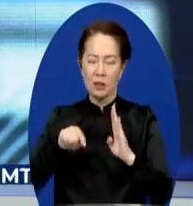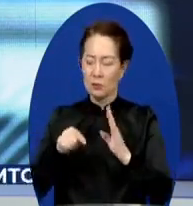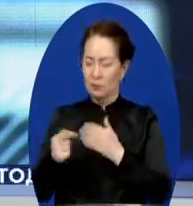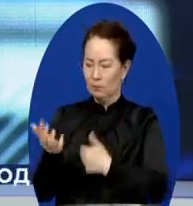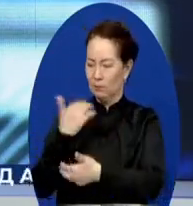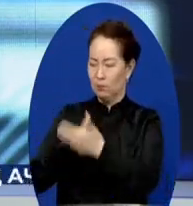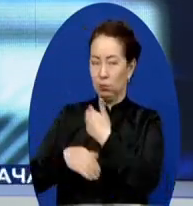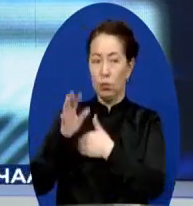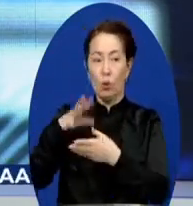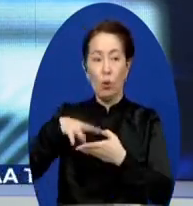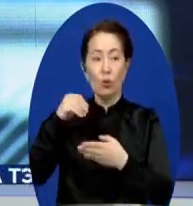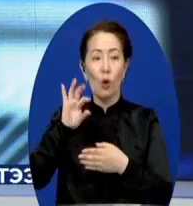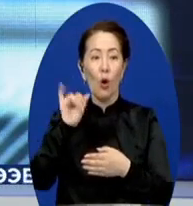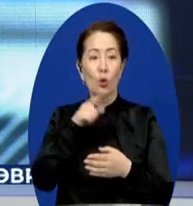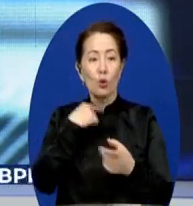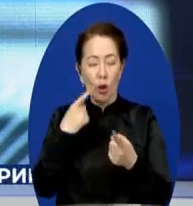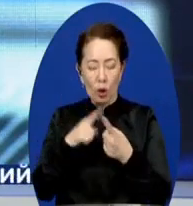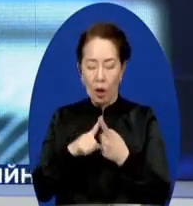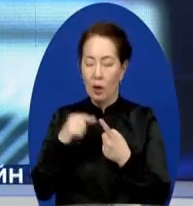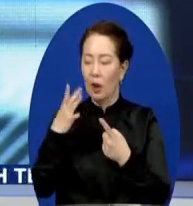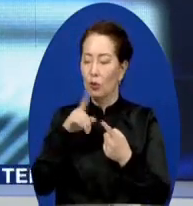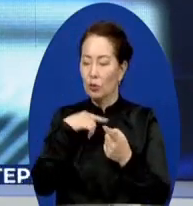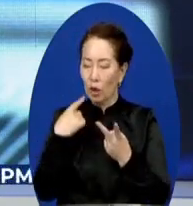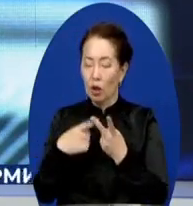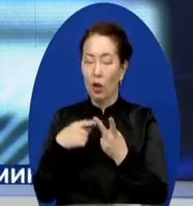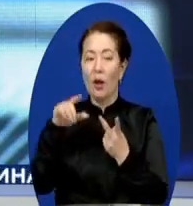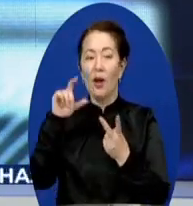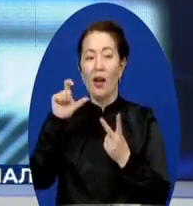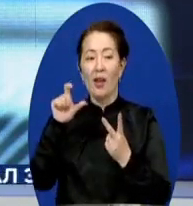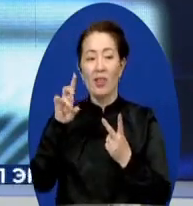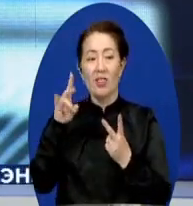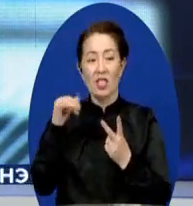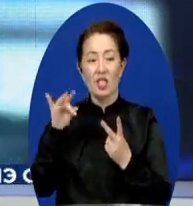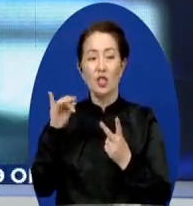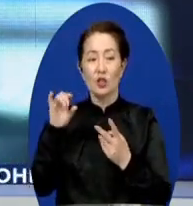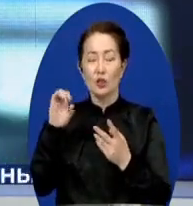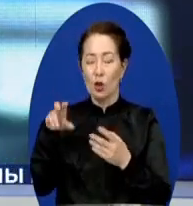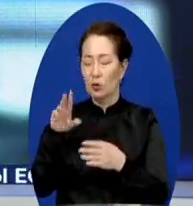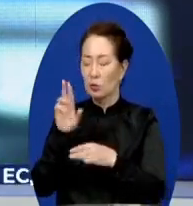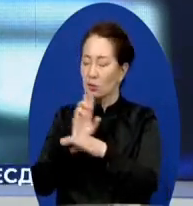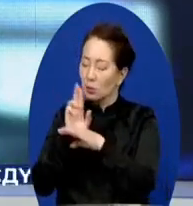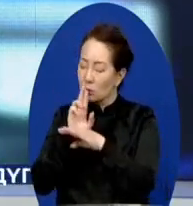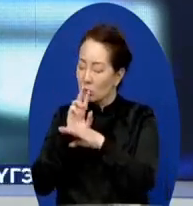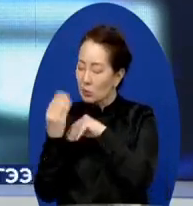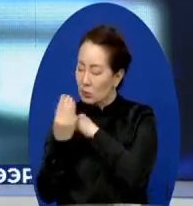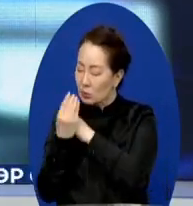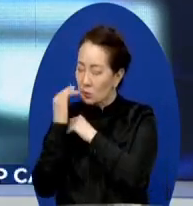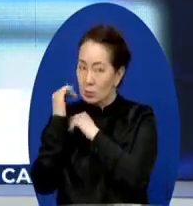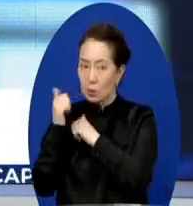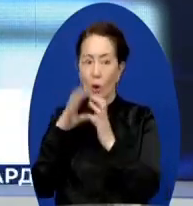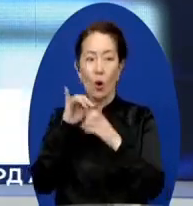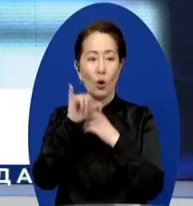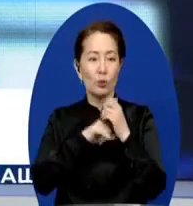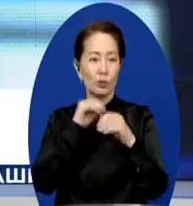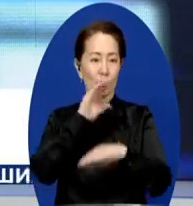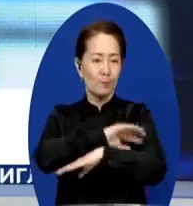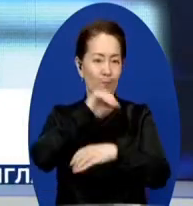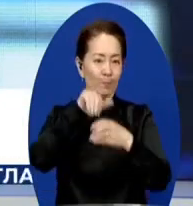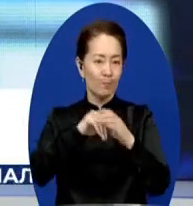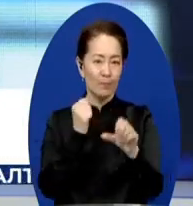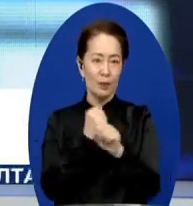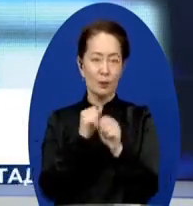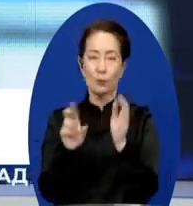дийлсэн оюутнууд оюу толгой, таван толгой, энержи ресурс зэрэг томоохон уурхай дадлагжиж олон улсын шилдэг сургуулиудад суралцах болоод ажиллах